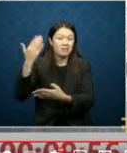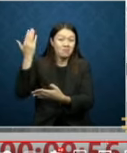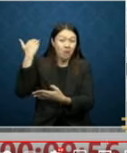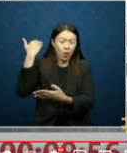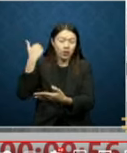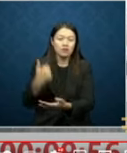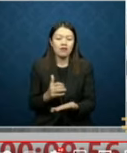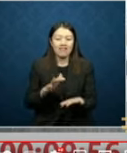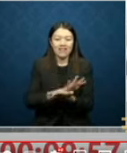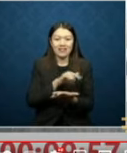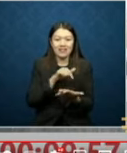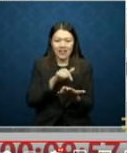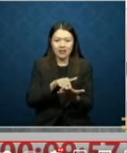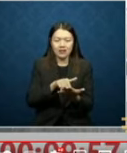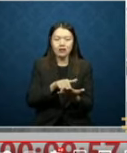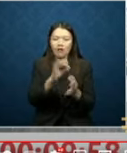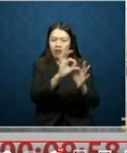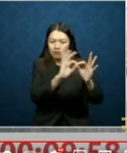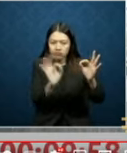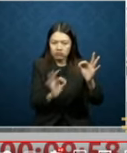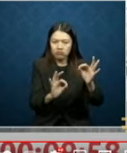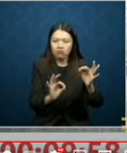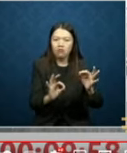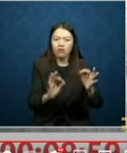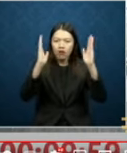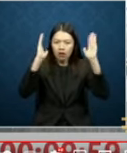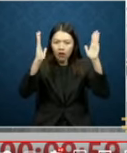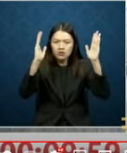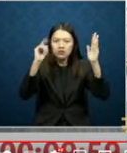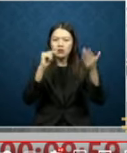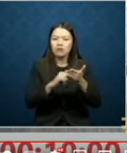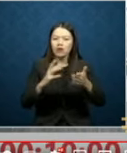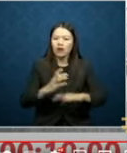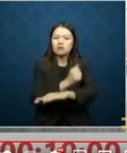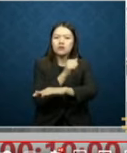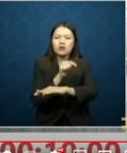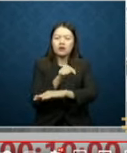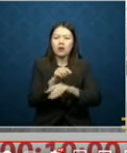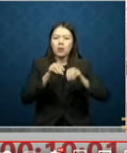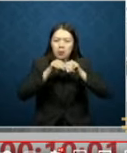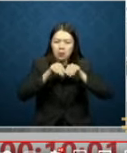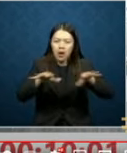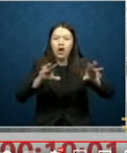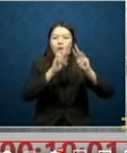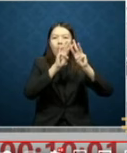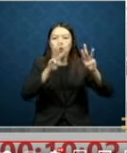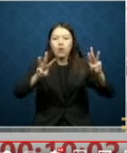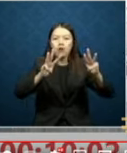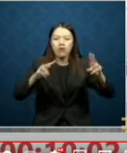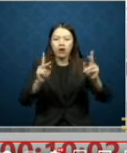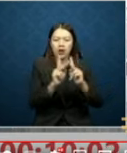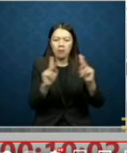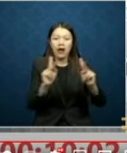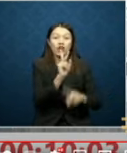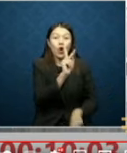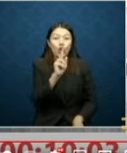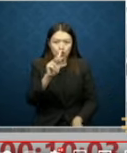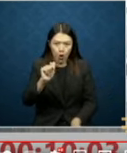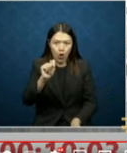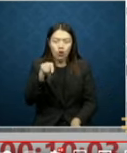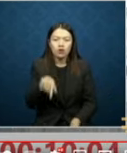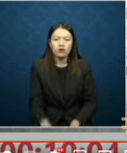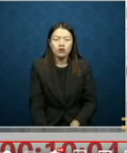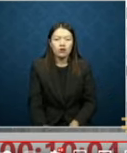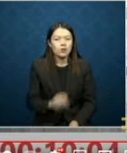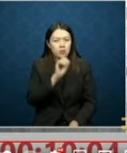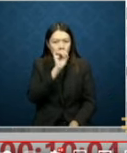ากเอกสารแจกแจงรายละเอียดนโยบายหาเสียงของพรรคการเมืองที่เผยแพร่ในเว็บไซต์ของคณะกรรมการการเลือกตั้งเ